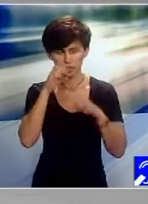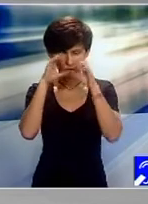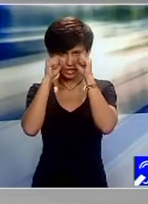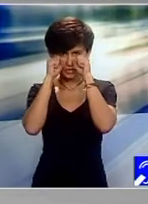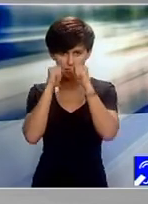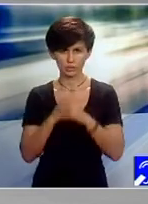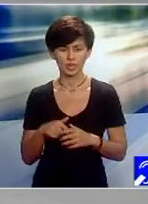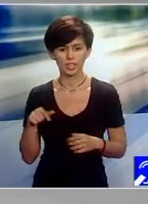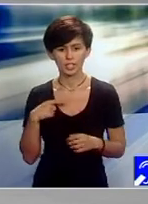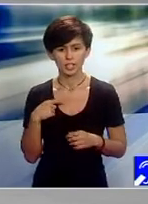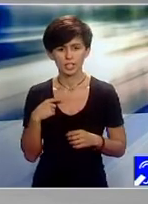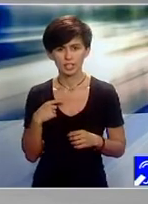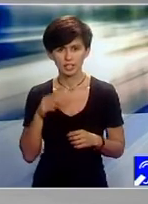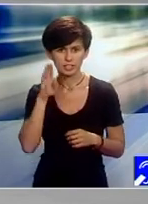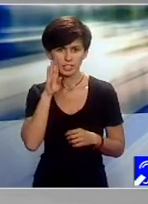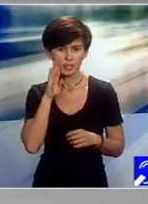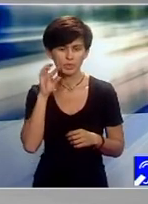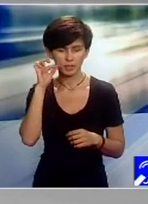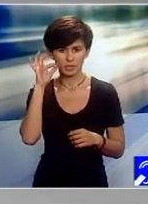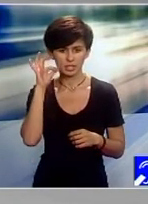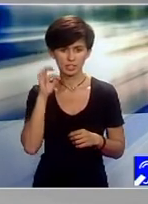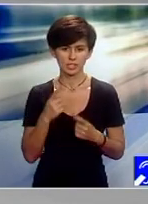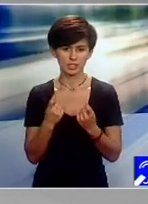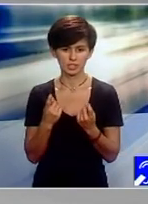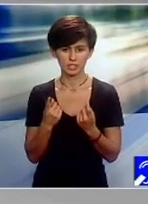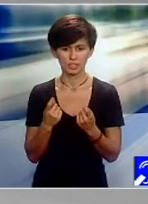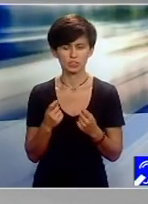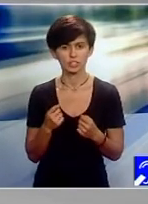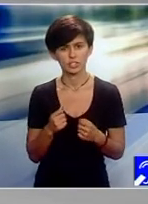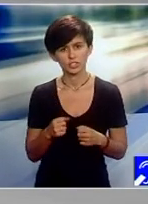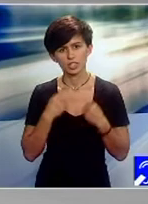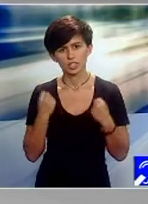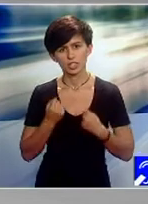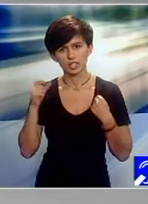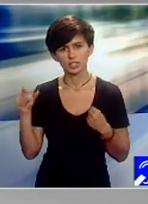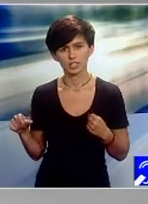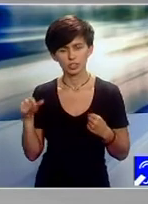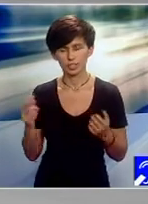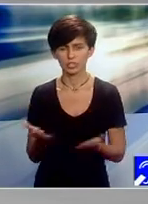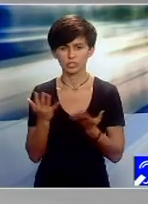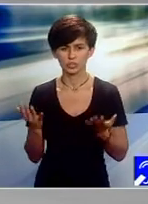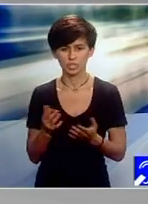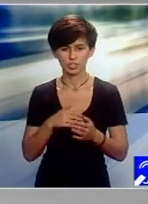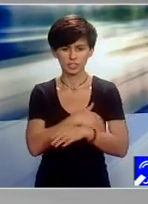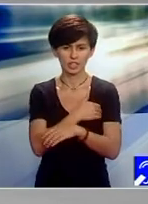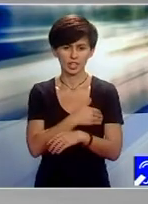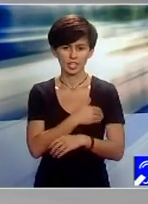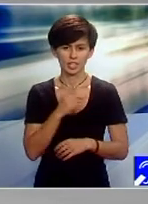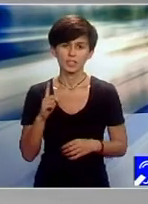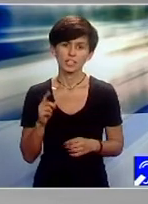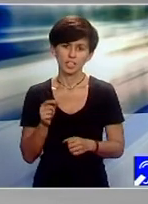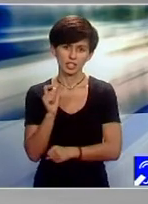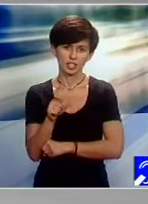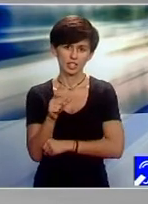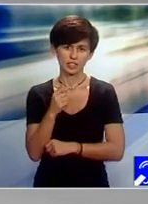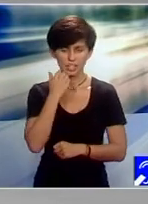El le este tinerilor pe rând mamă, tată, diriginte și antrenor. Își încurajează permanent elevii, dar nu omite să-i critique